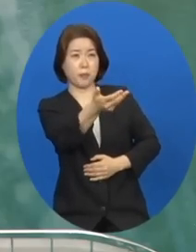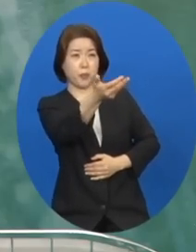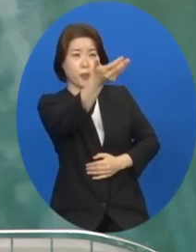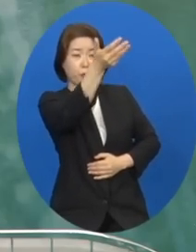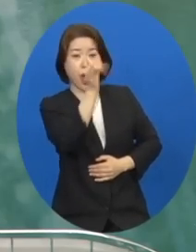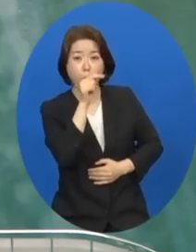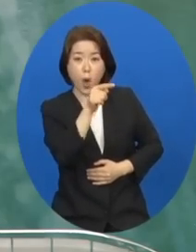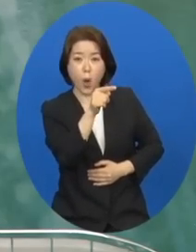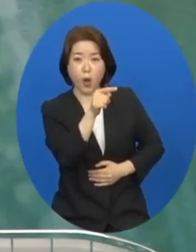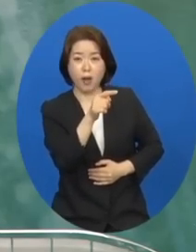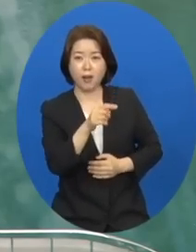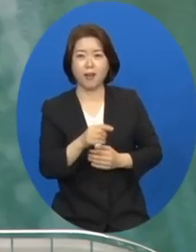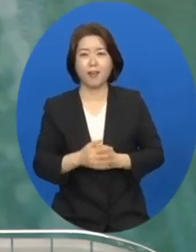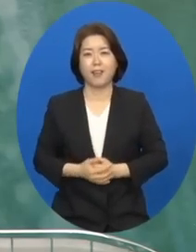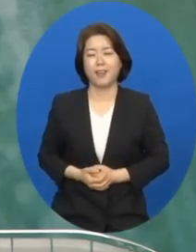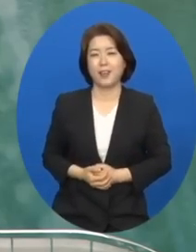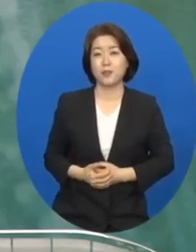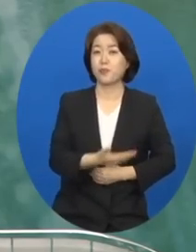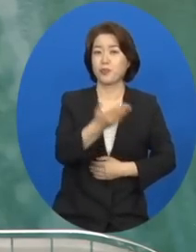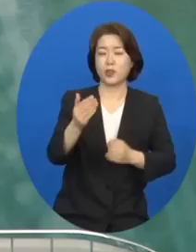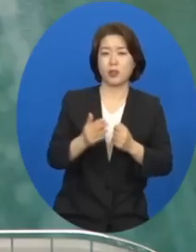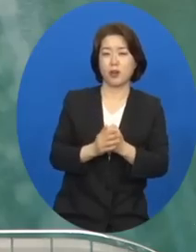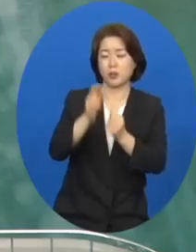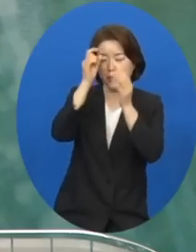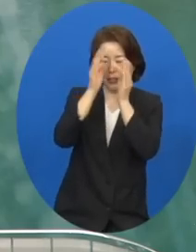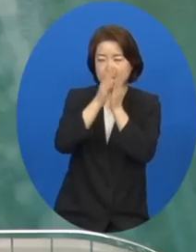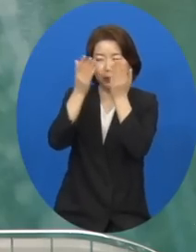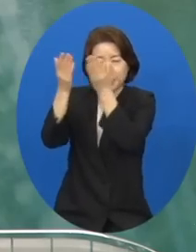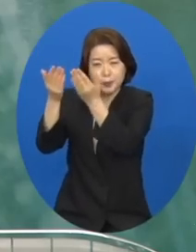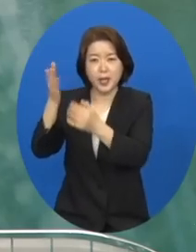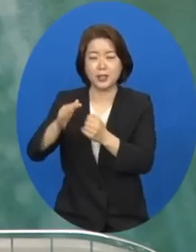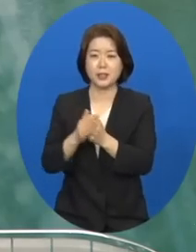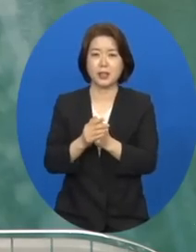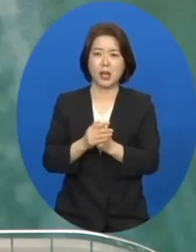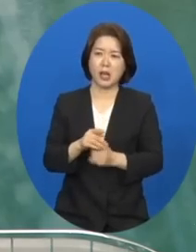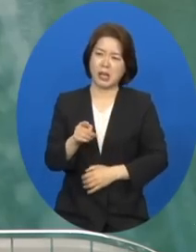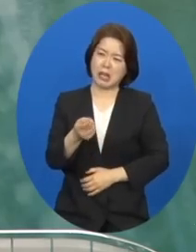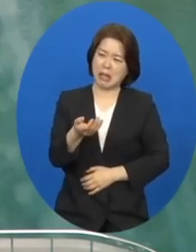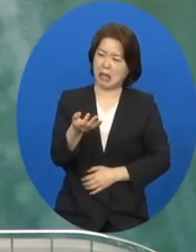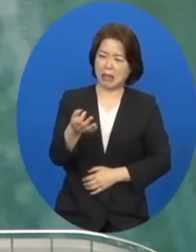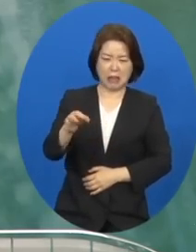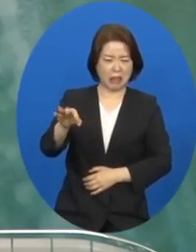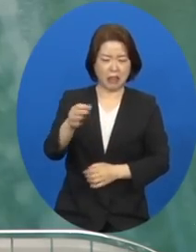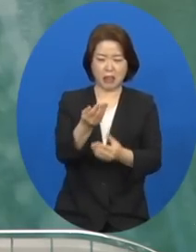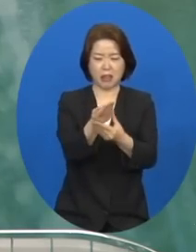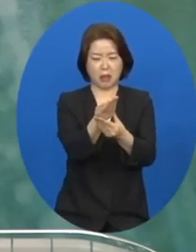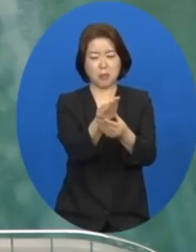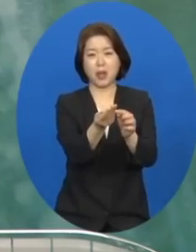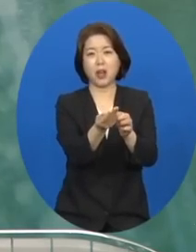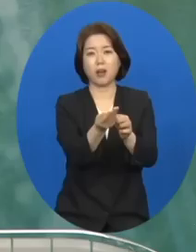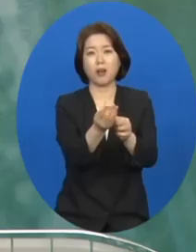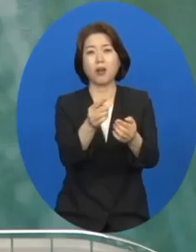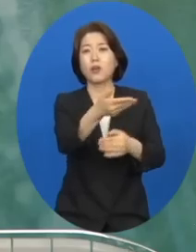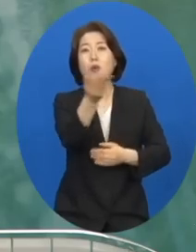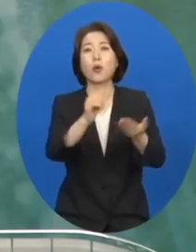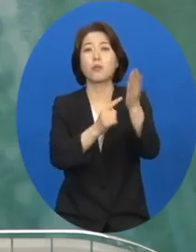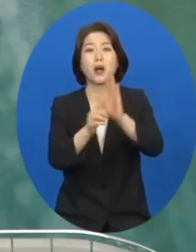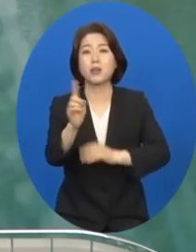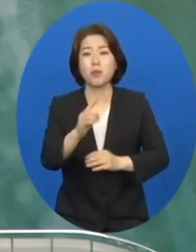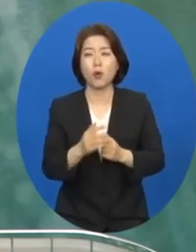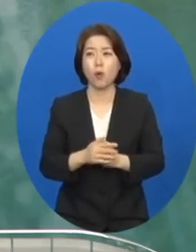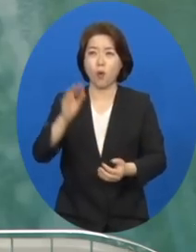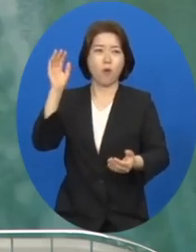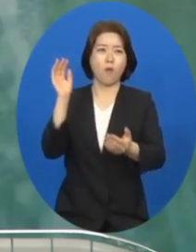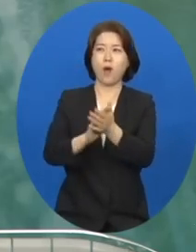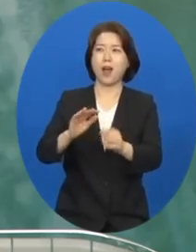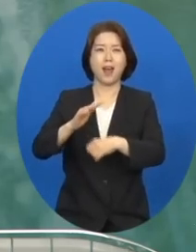것이죠 여러분 그렇게 기도했는데 겨우 그거 하나 나왔을 때 여러분 어떻게 반응 하십니까 야 하나님이